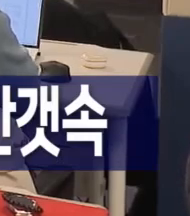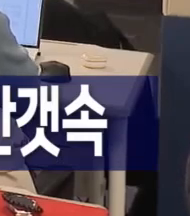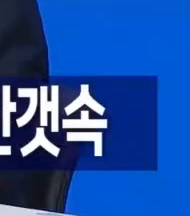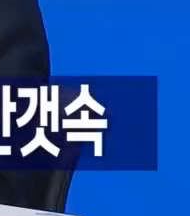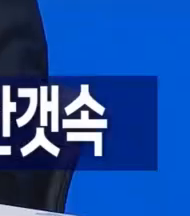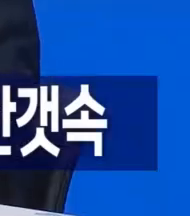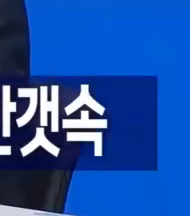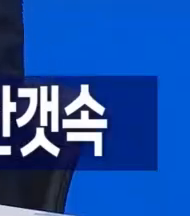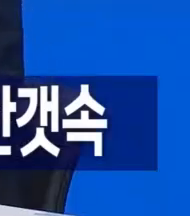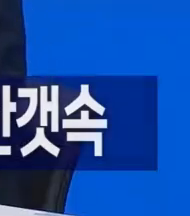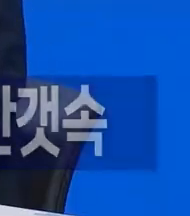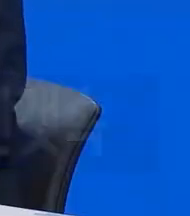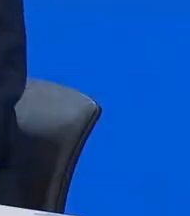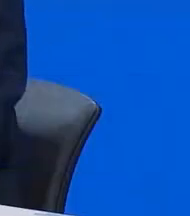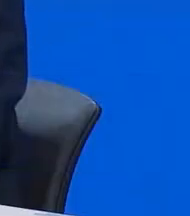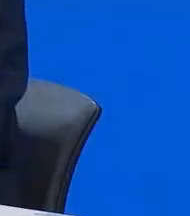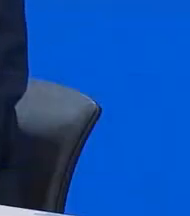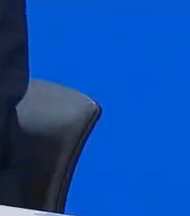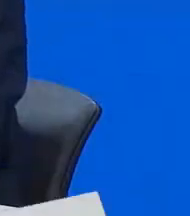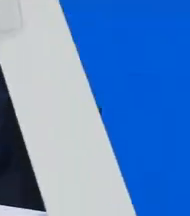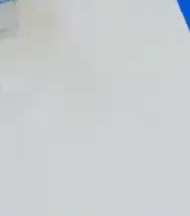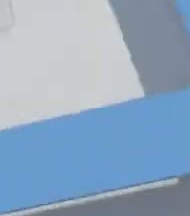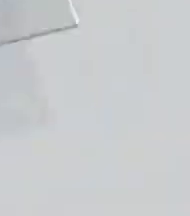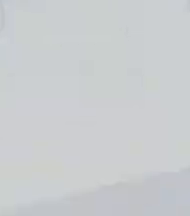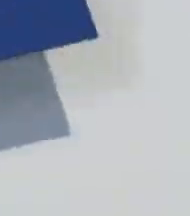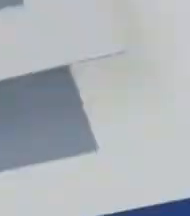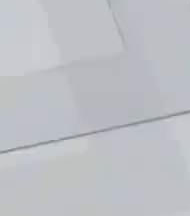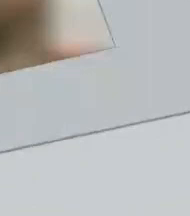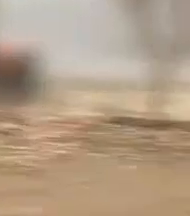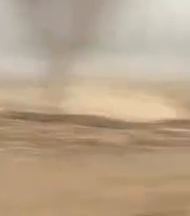선출에 속도를 내지 못하고 있습니다.